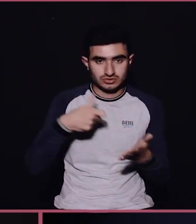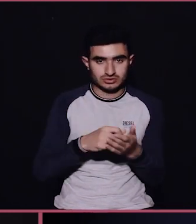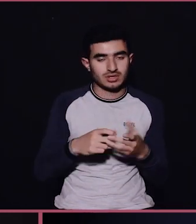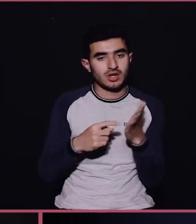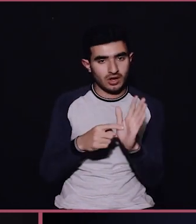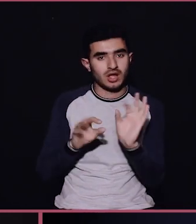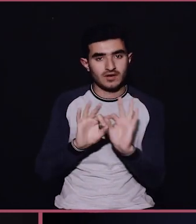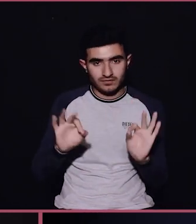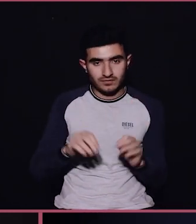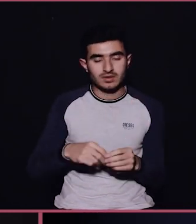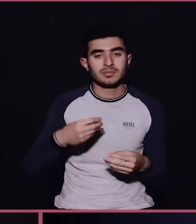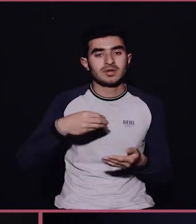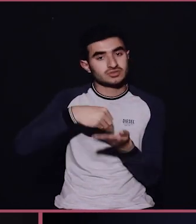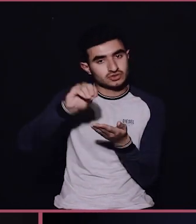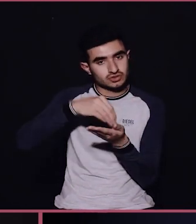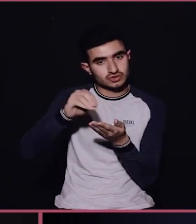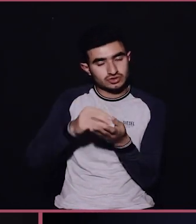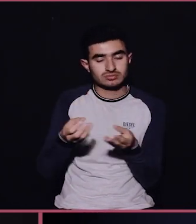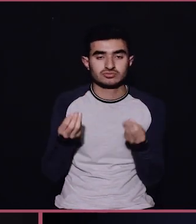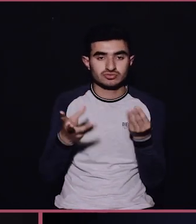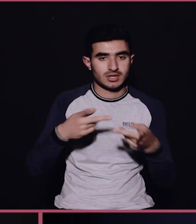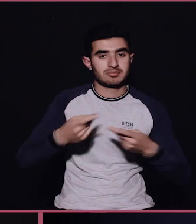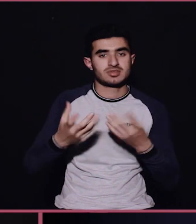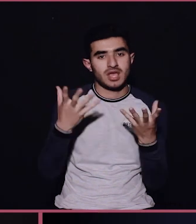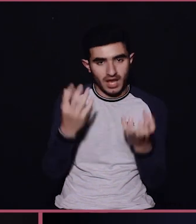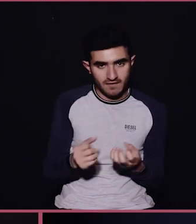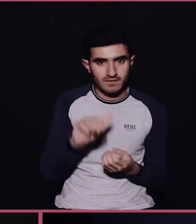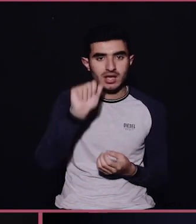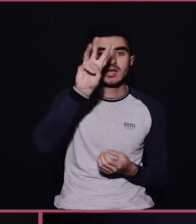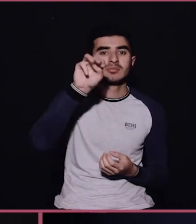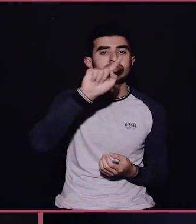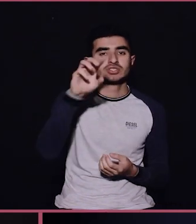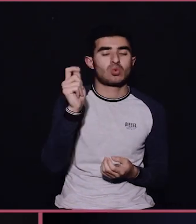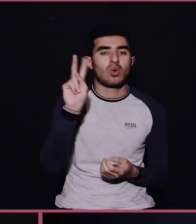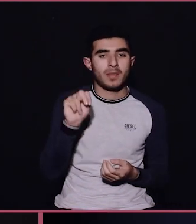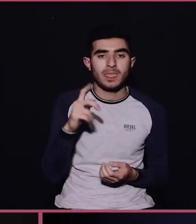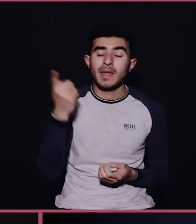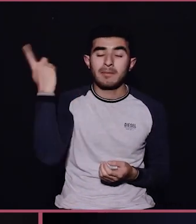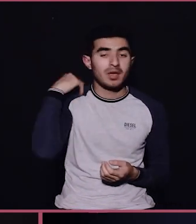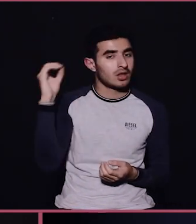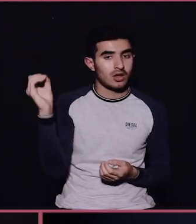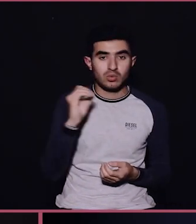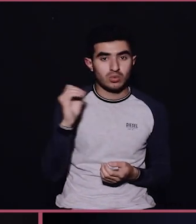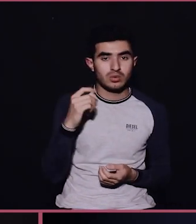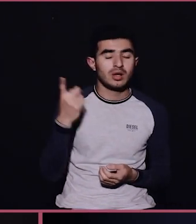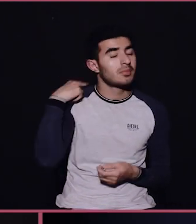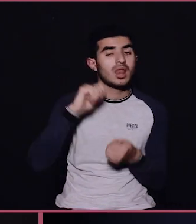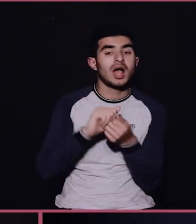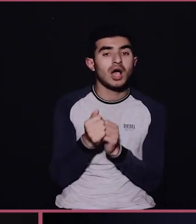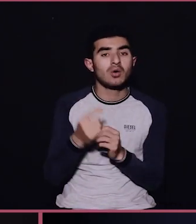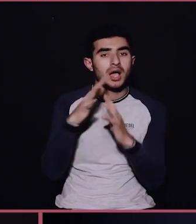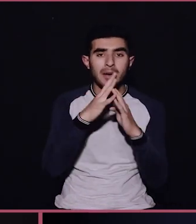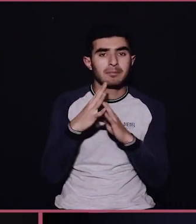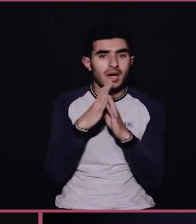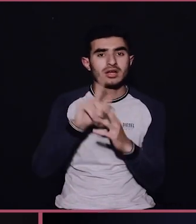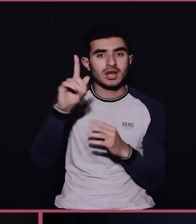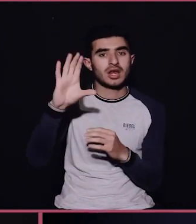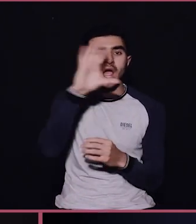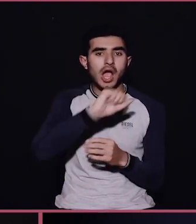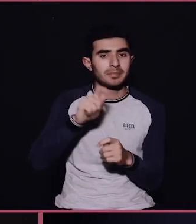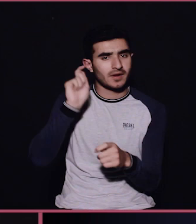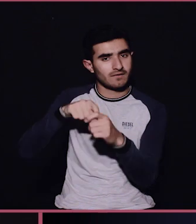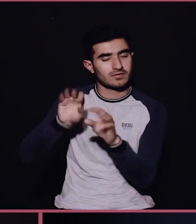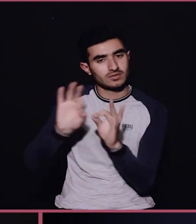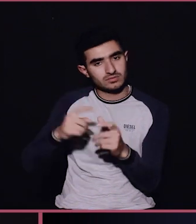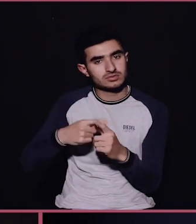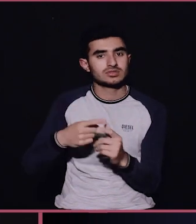अब आप पाकिस्तान में बैठ के अपने पाकिस्तानी पासपोर्ट की बेस पे, पाकिस्तानी लीगल एंटिटी की बेस पे Amazon का सेलर अकाउंट ऑब्टेन कर सकते हैं. पहले इस तरह नहीं होता था.